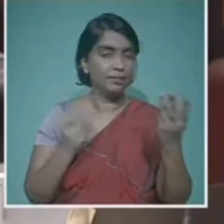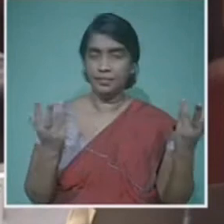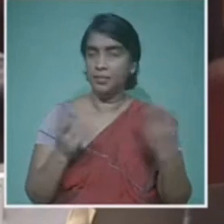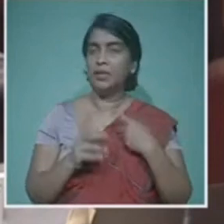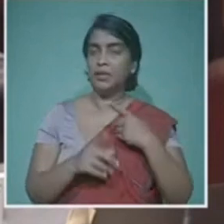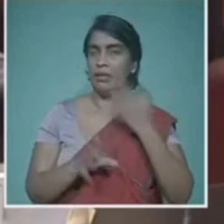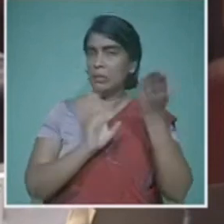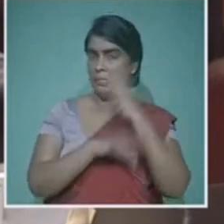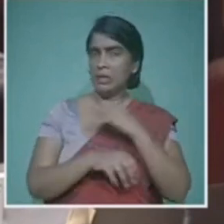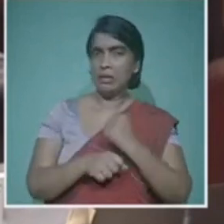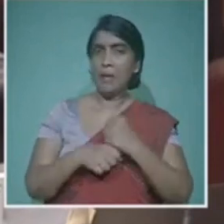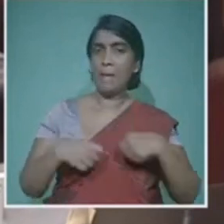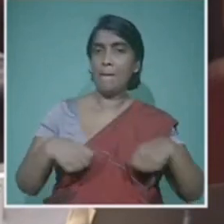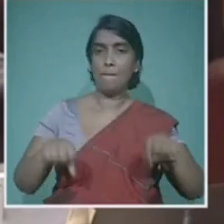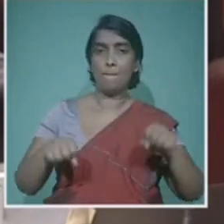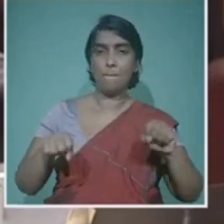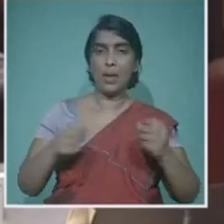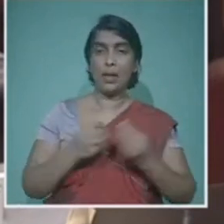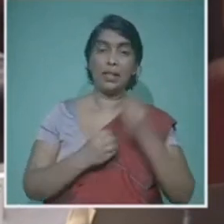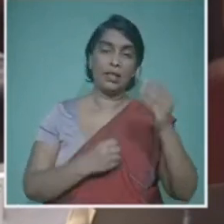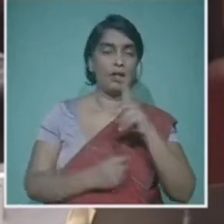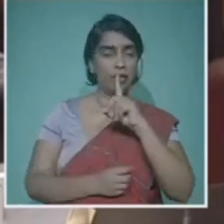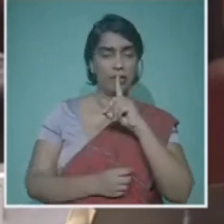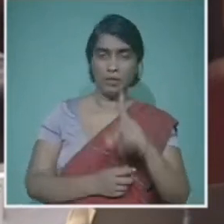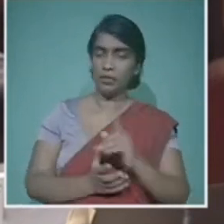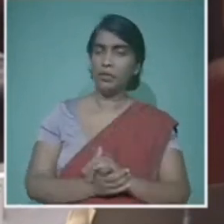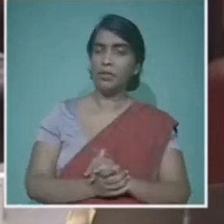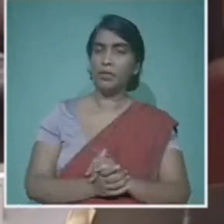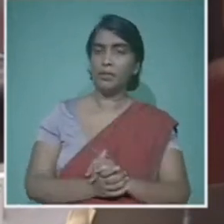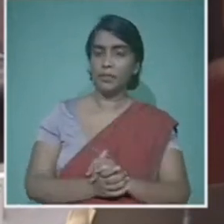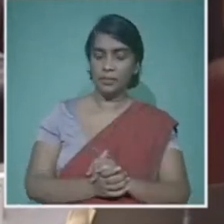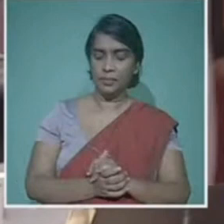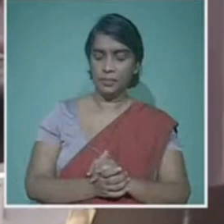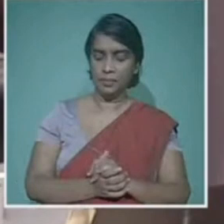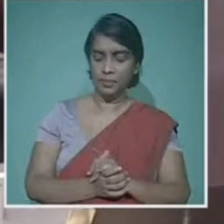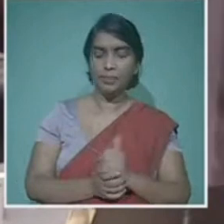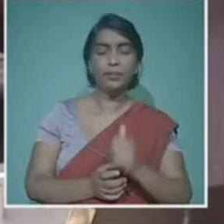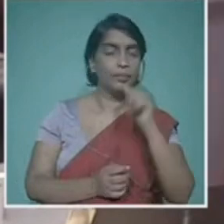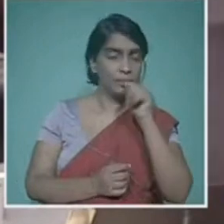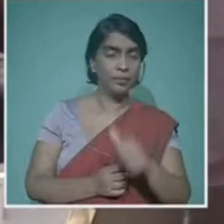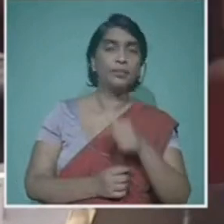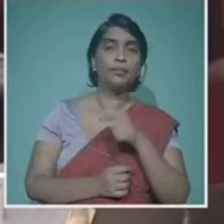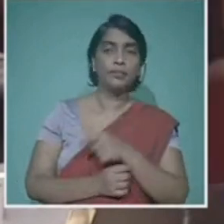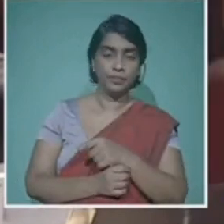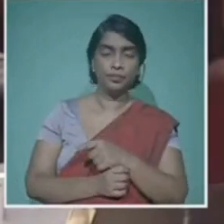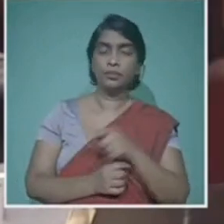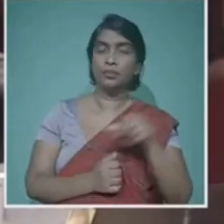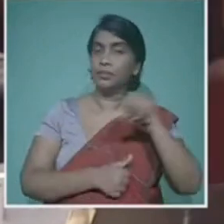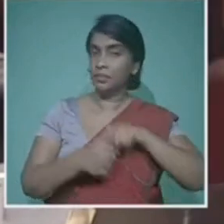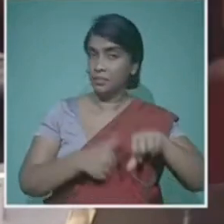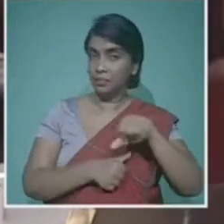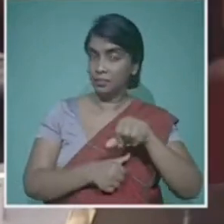சைக்கிள் கொடுப்பதாக சொன்னார்கள், அதுவும் இல்லை. மொத்தத்திலே அந்த நிறுவனம் கொடுக்கின்ற வருமானத்தை வைத்துக்கொண்டு எப்படி